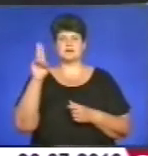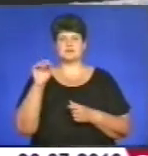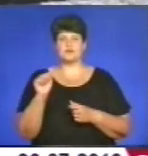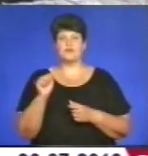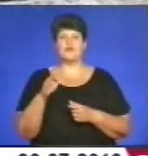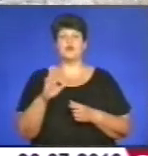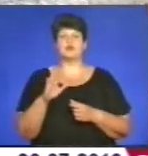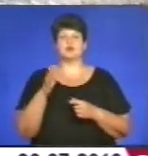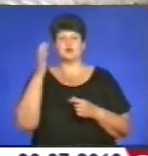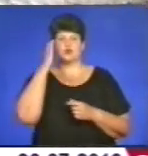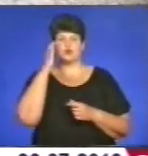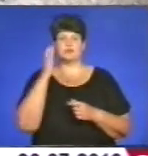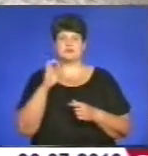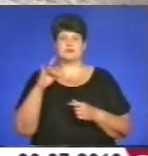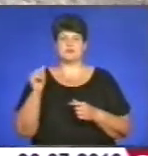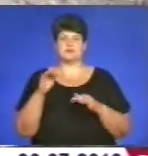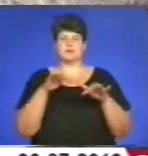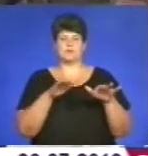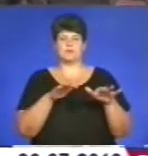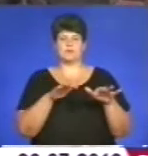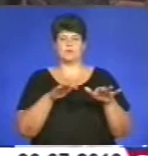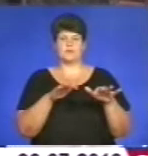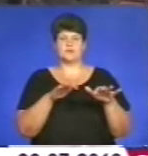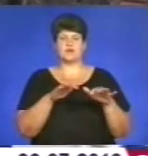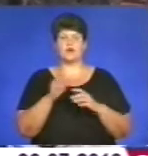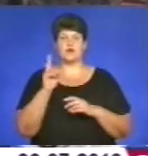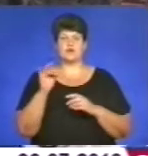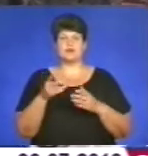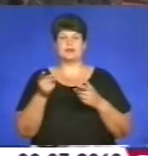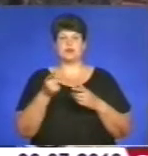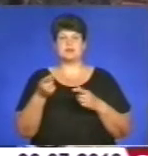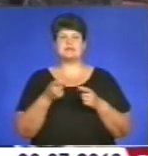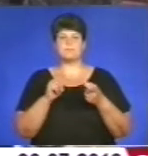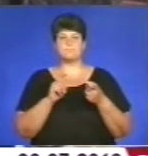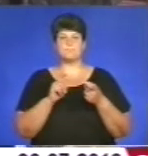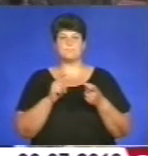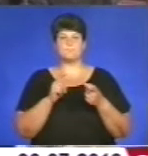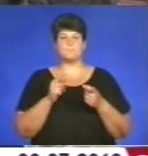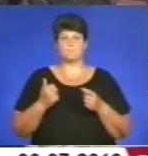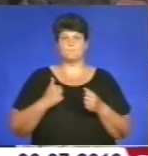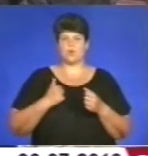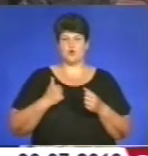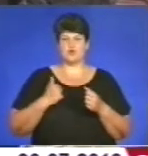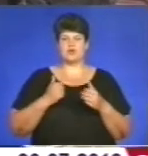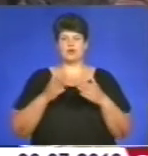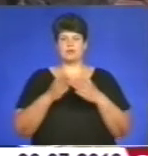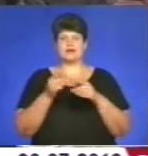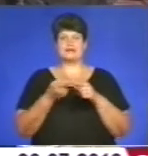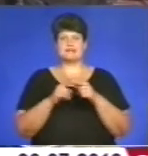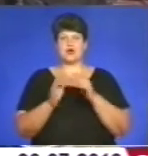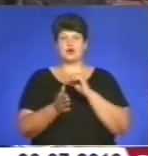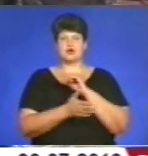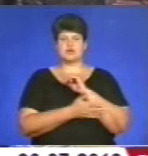бере участь у миротворчих операціях. Корвет «Тернопіль» – це бойовий корабель, ну, це фактично останній корабель,